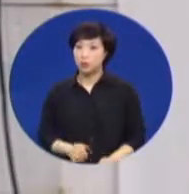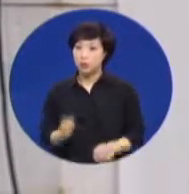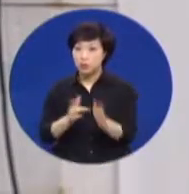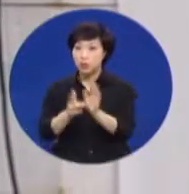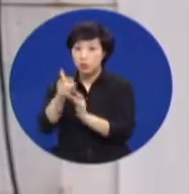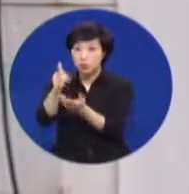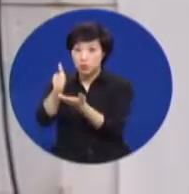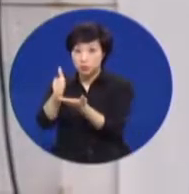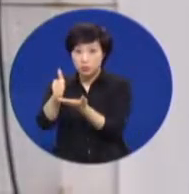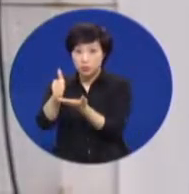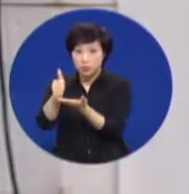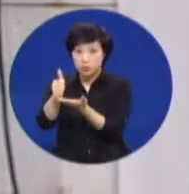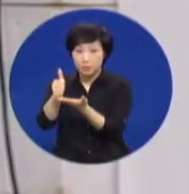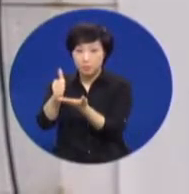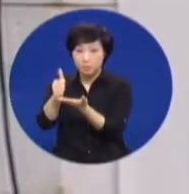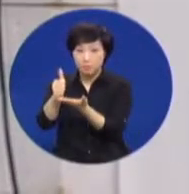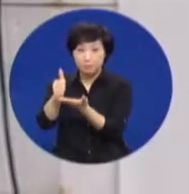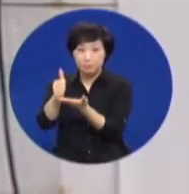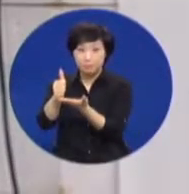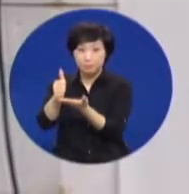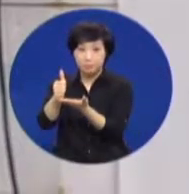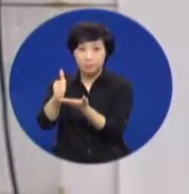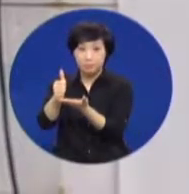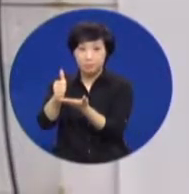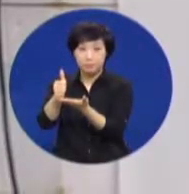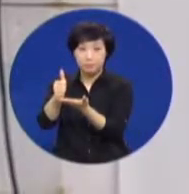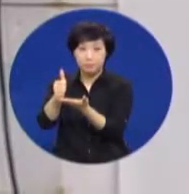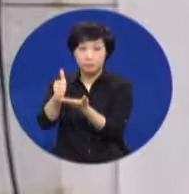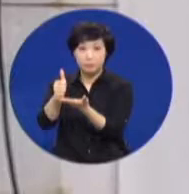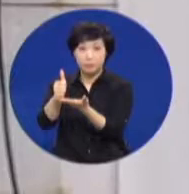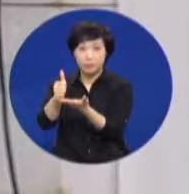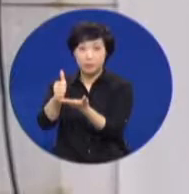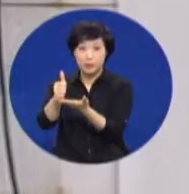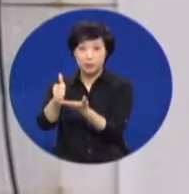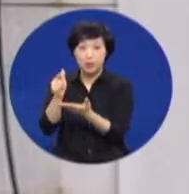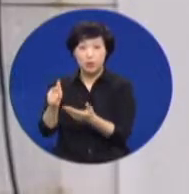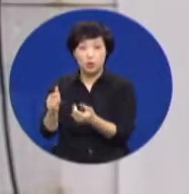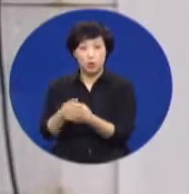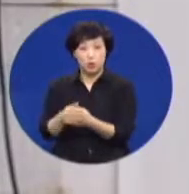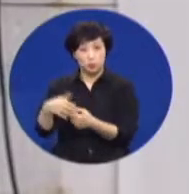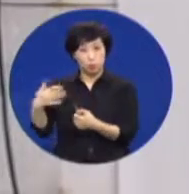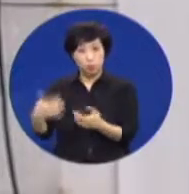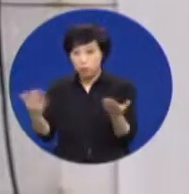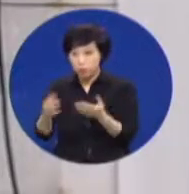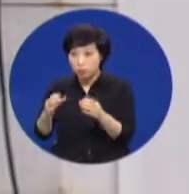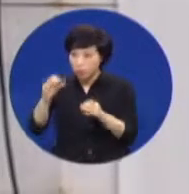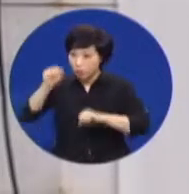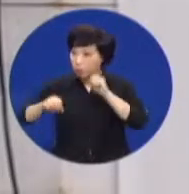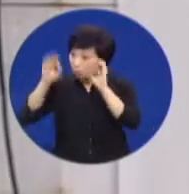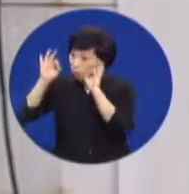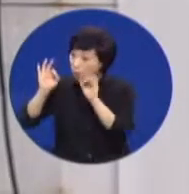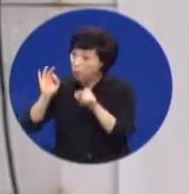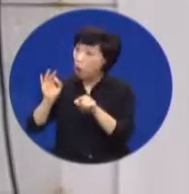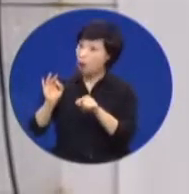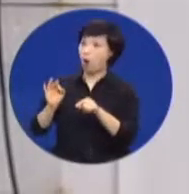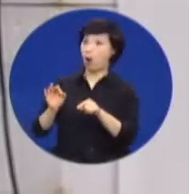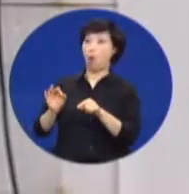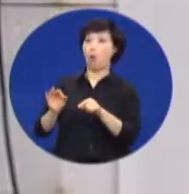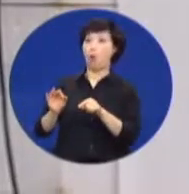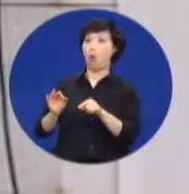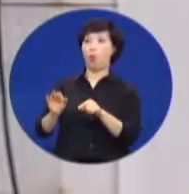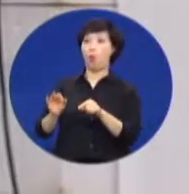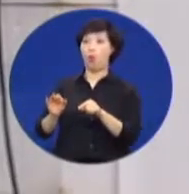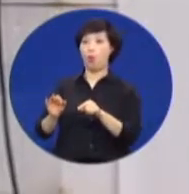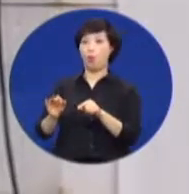예수님이 그 엄청난 일을 하는 걸 볼 때 아마